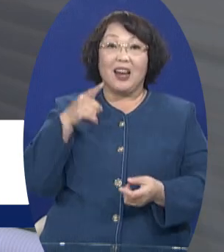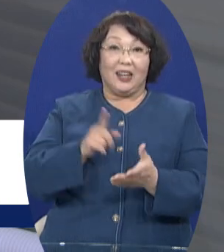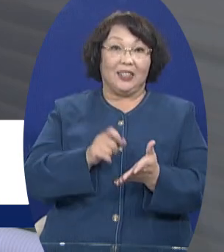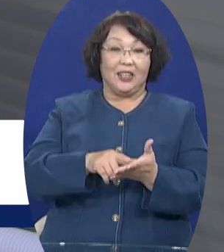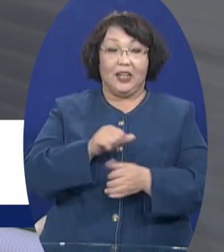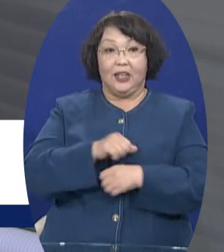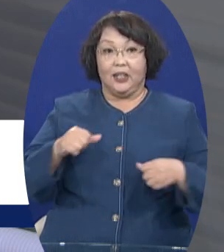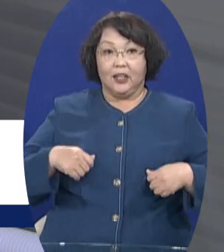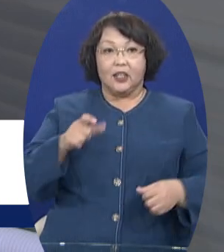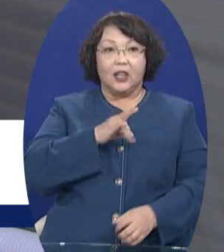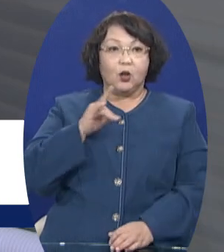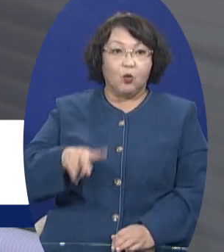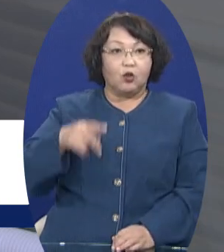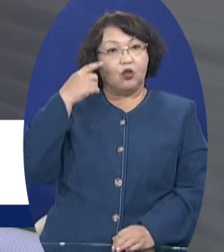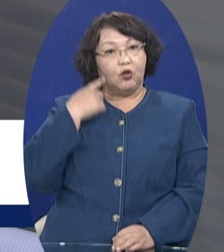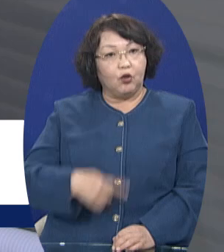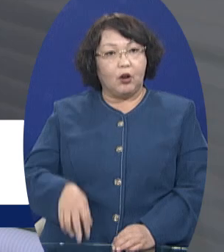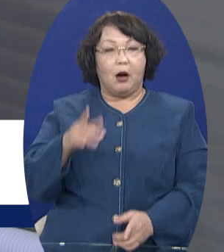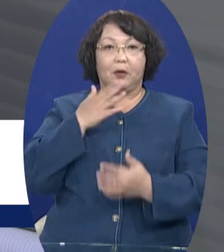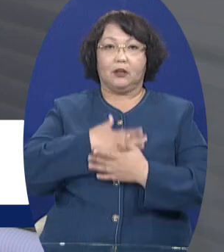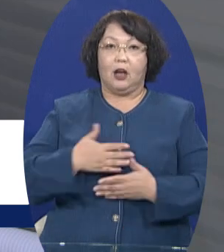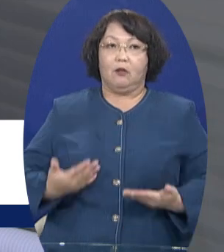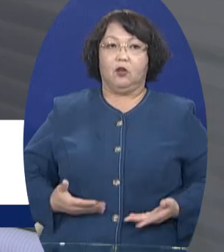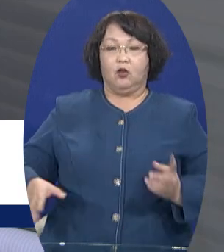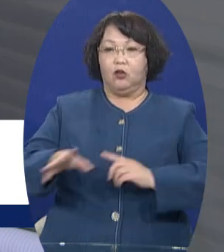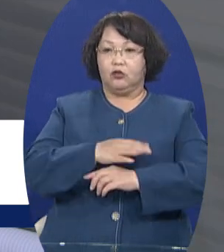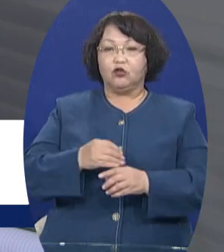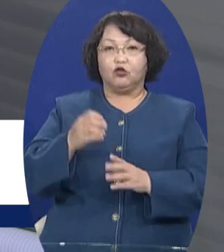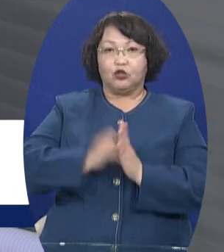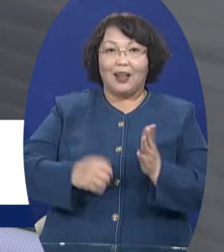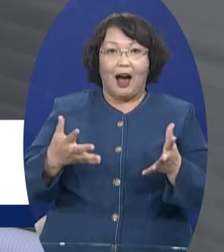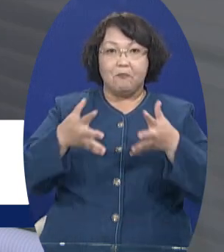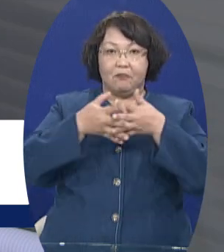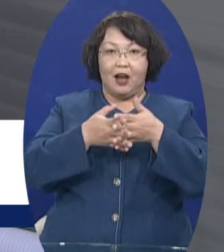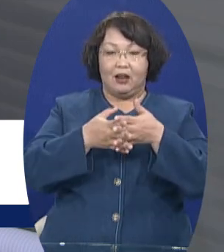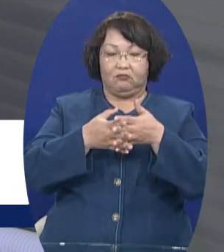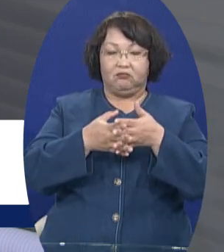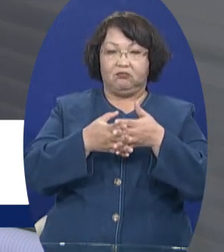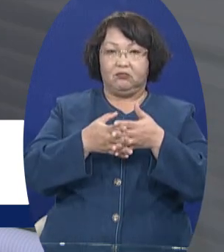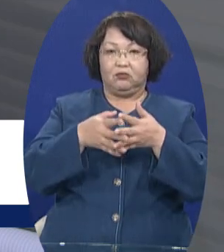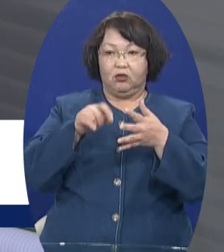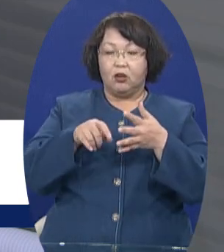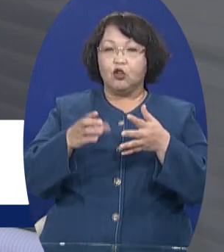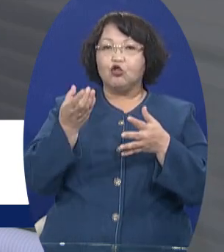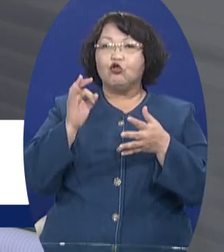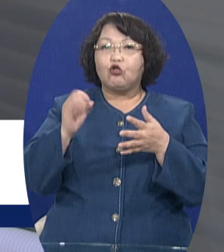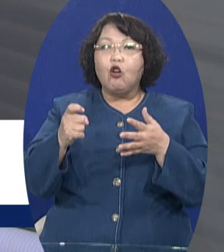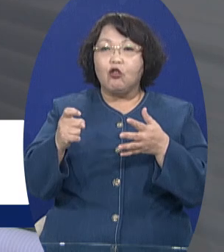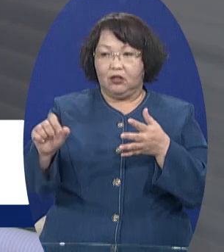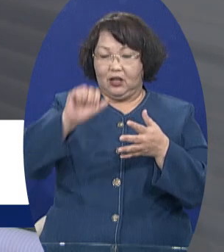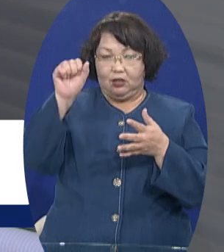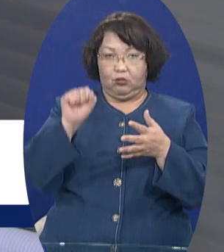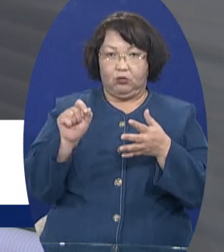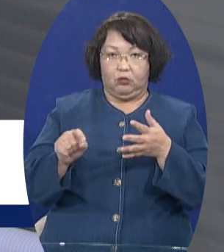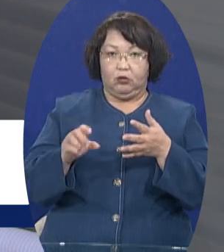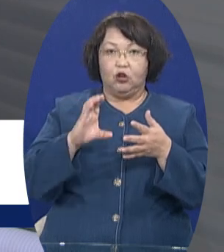эрүүл аюулгүй орчинд амьдрах үндсэн эрх маань өөрөө орон сууц буюу сөөхийн асуудлаар дамжиж илэрчээдэг. За сөөхийн асуудал бол